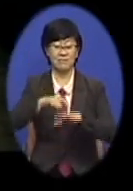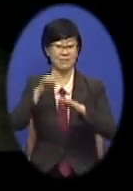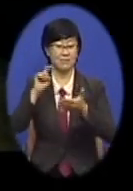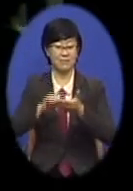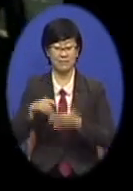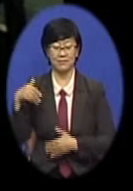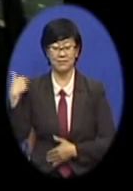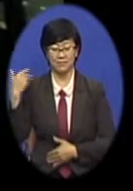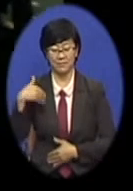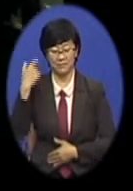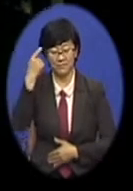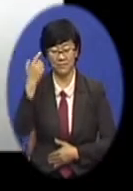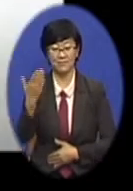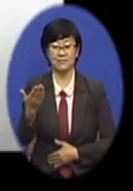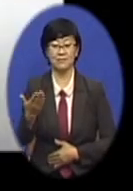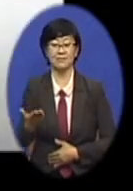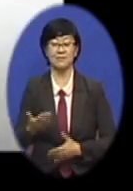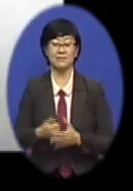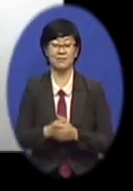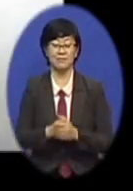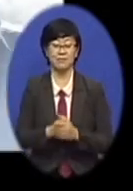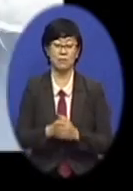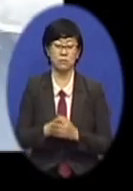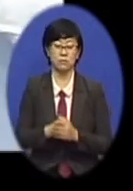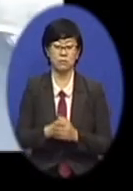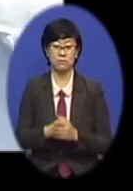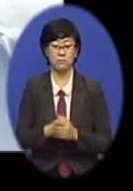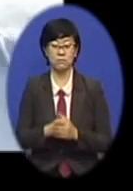그렇게도 내 맘 모르니